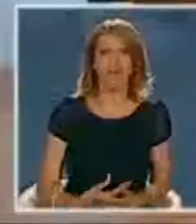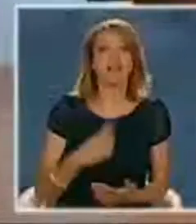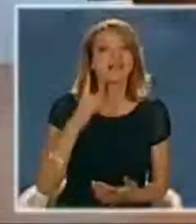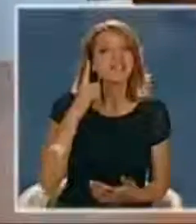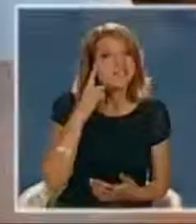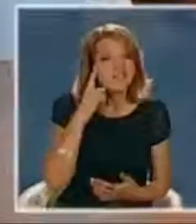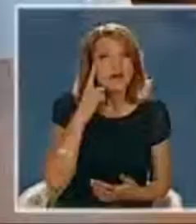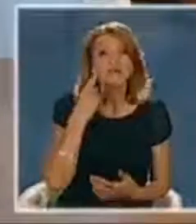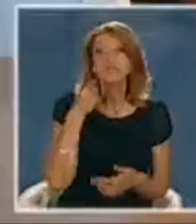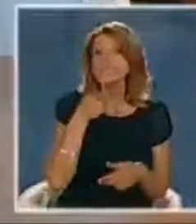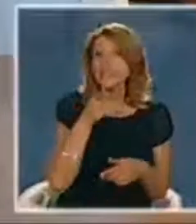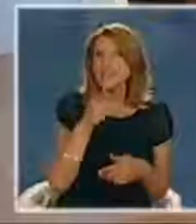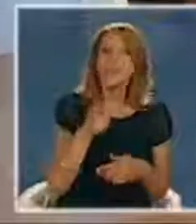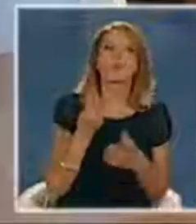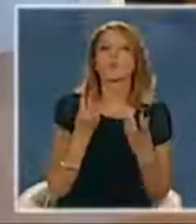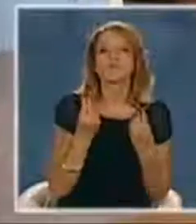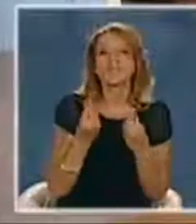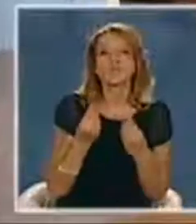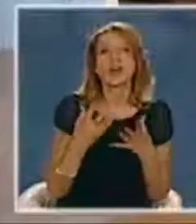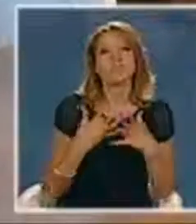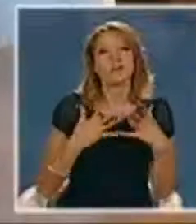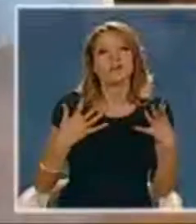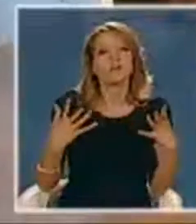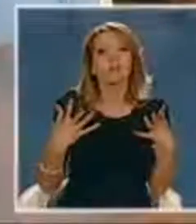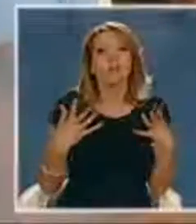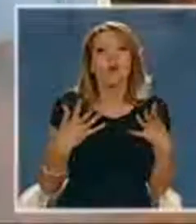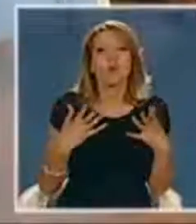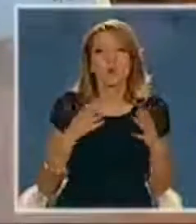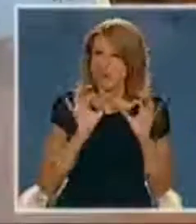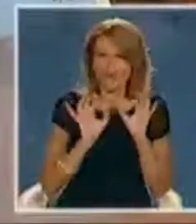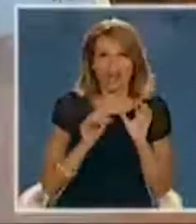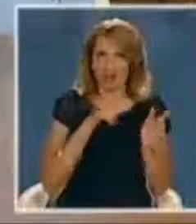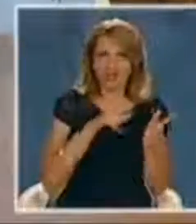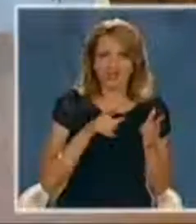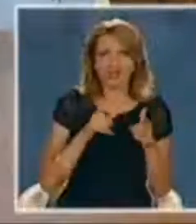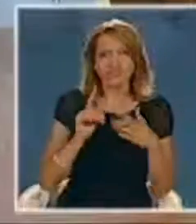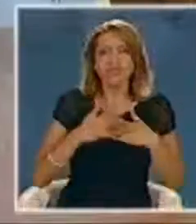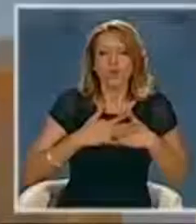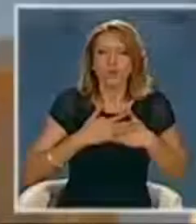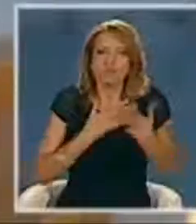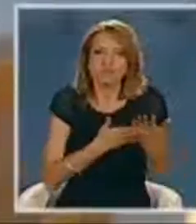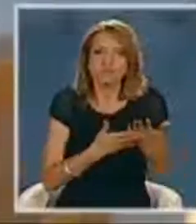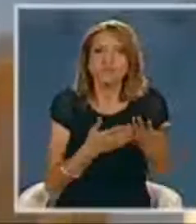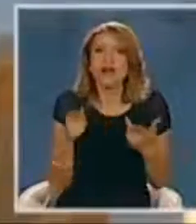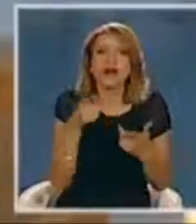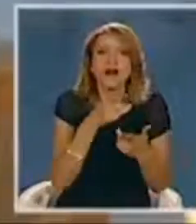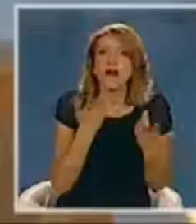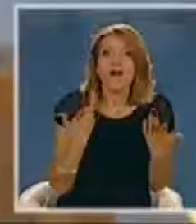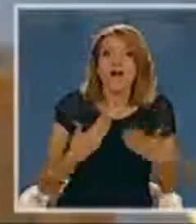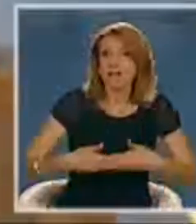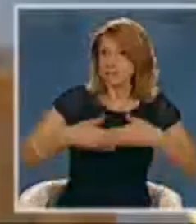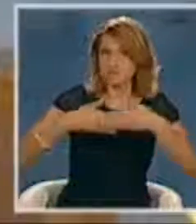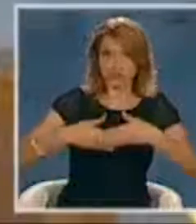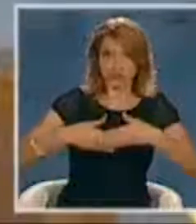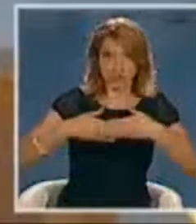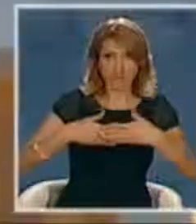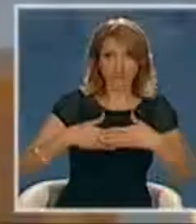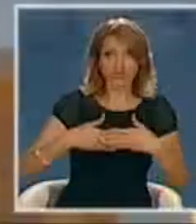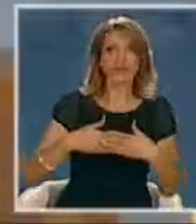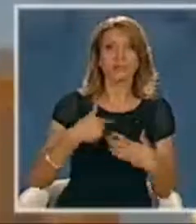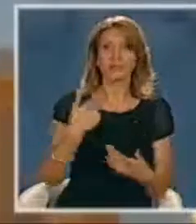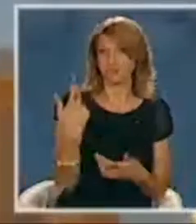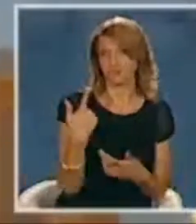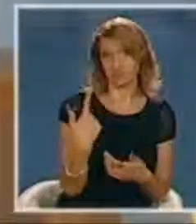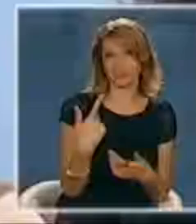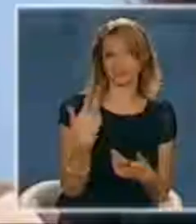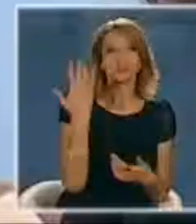Знам, че за теб означава страшно много нейното присъствие. Да. Права ли съм? Точно така е, да. Къде се запознахте? Ами ние бехме с